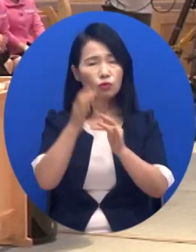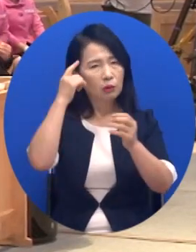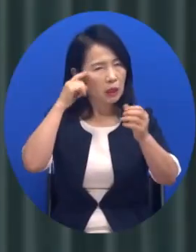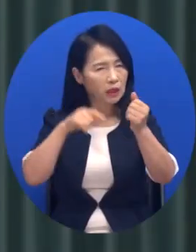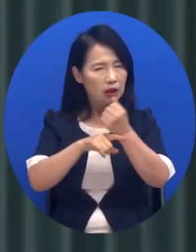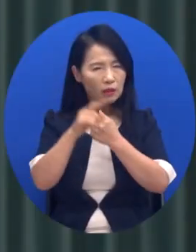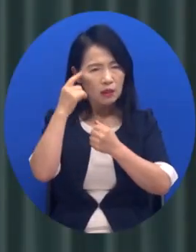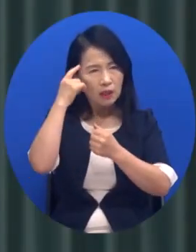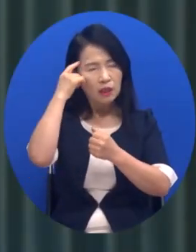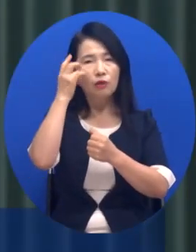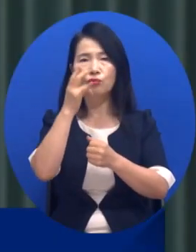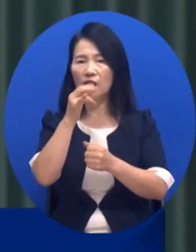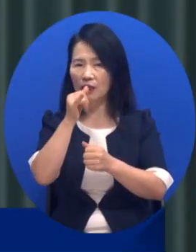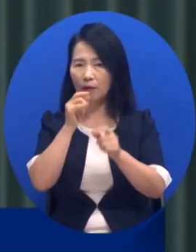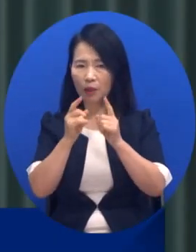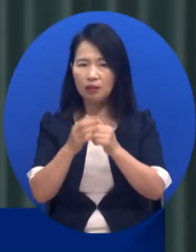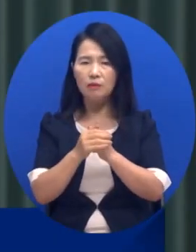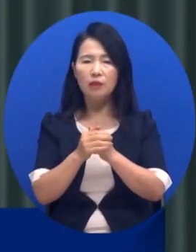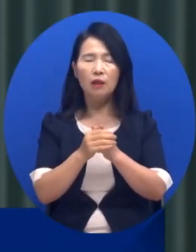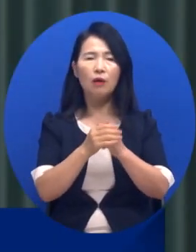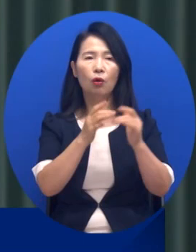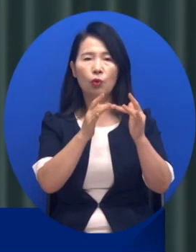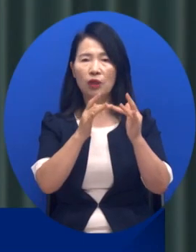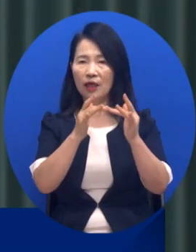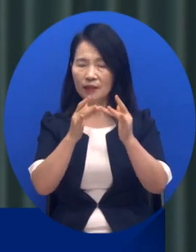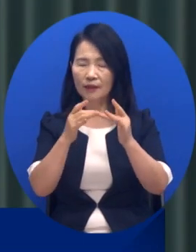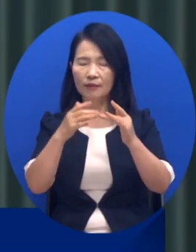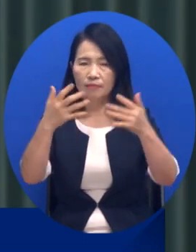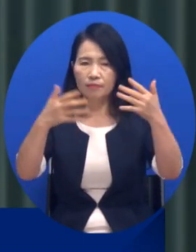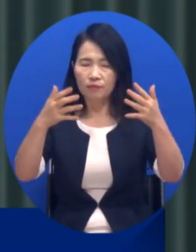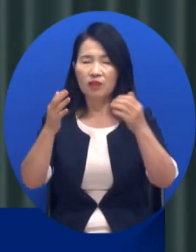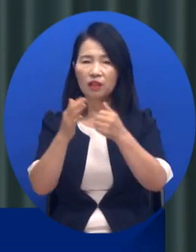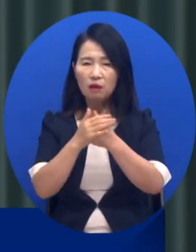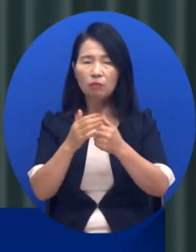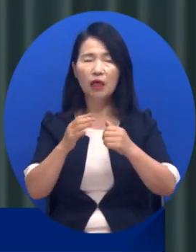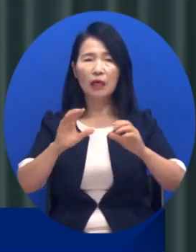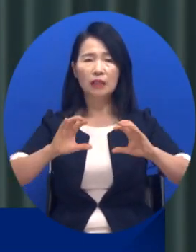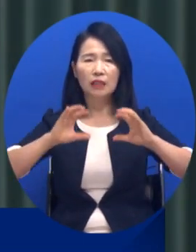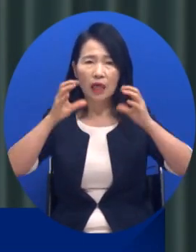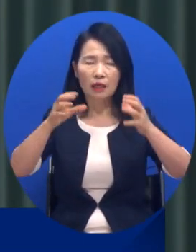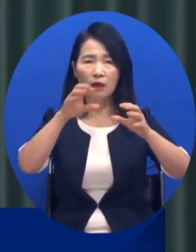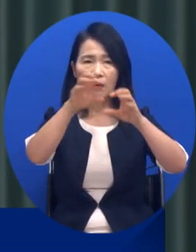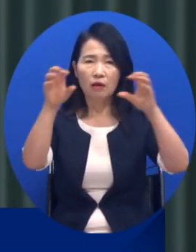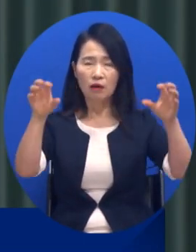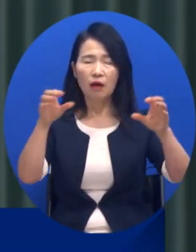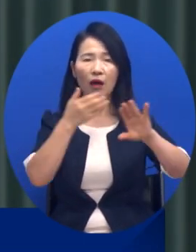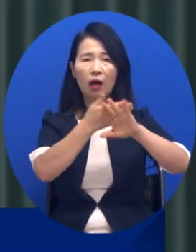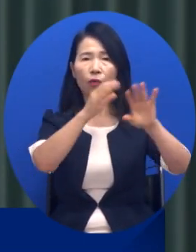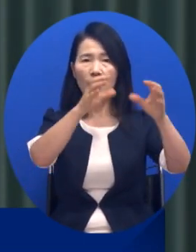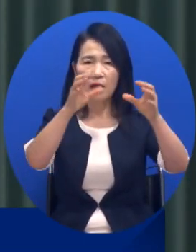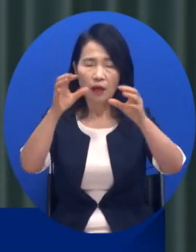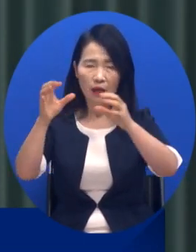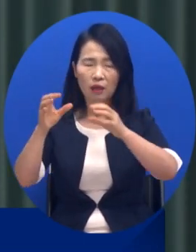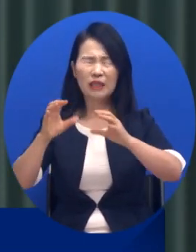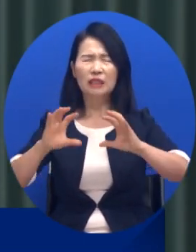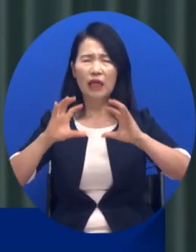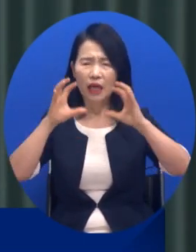고백했습니다. 온라인으로 진행되는 덕분에 세계 여러 나라의 해외 지회와 전